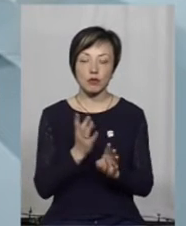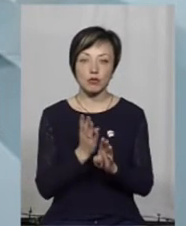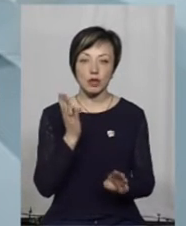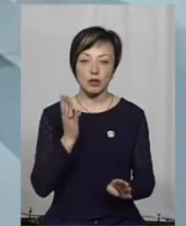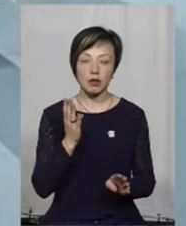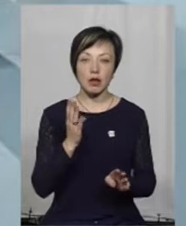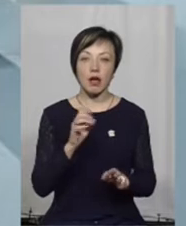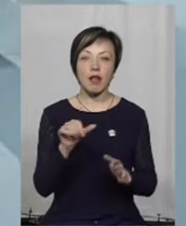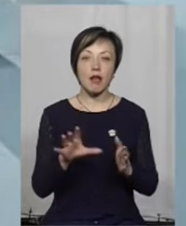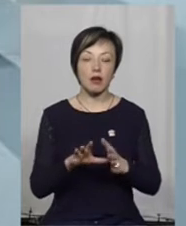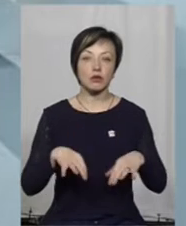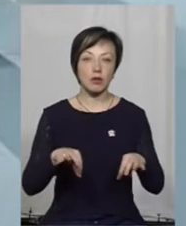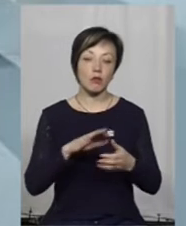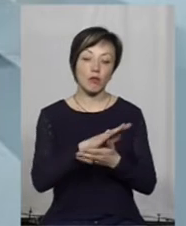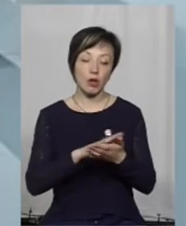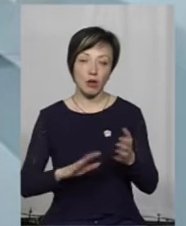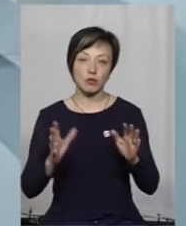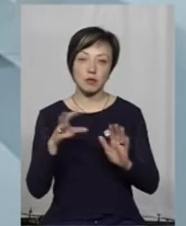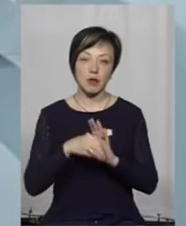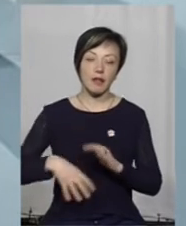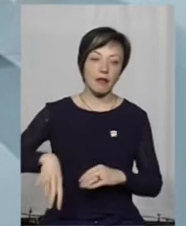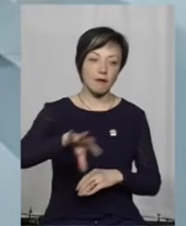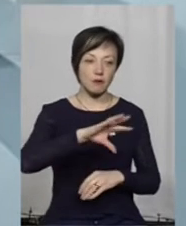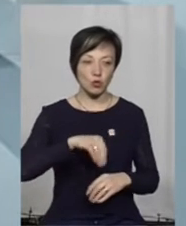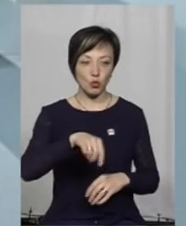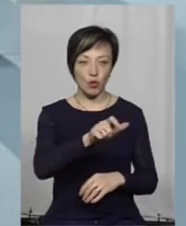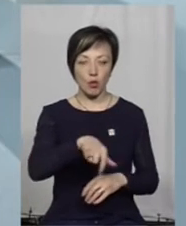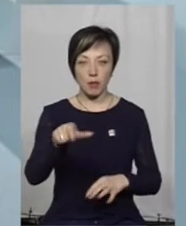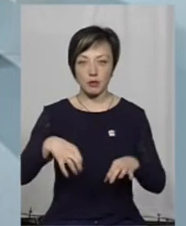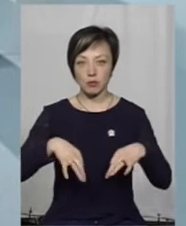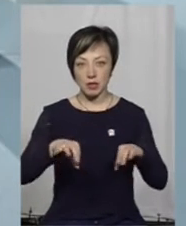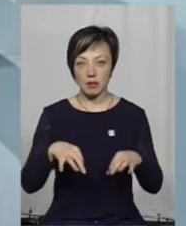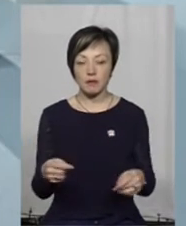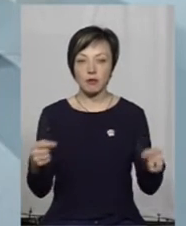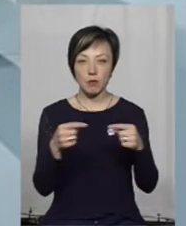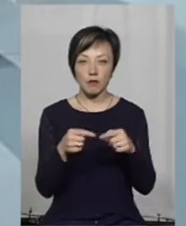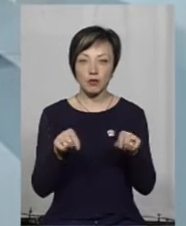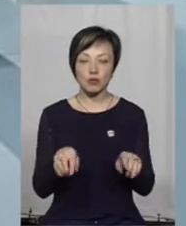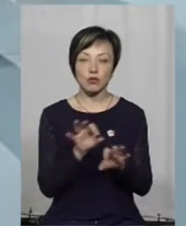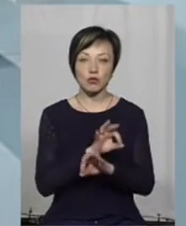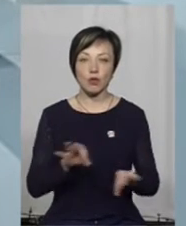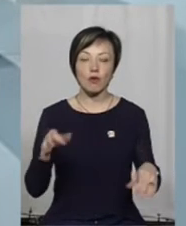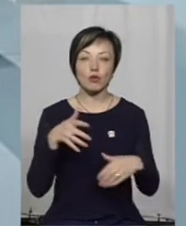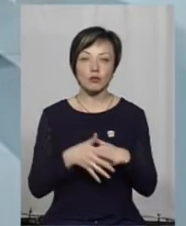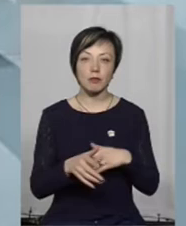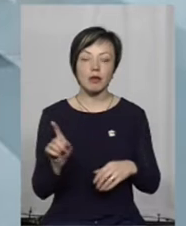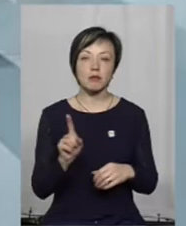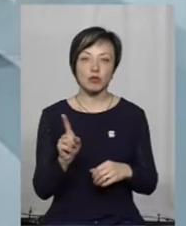на комунальному підприємстві «Електротранс», в подальшому вона буде запроваджена на всьому громадському транспорті. Ну і, відповідно, тут ми чудово розуміємо,